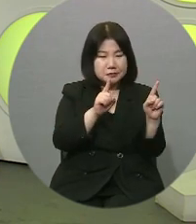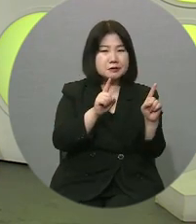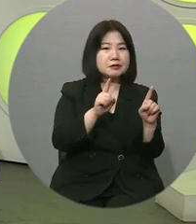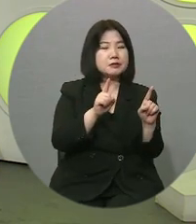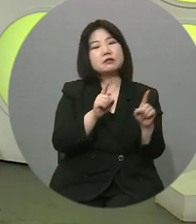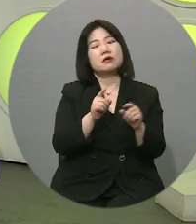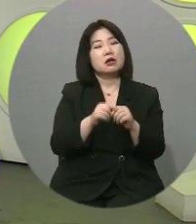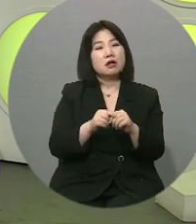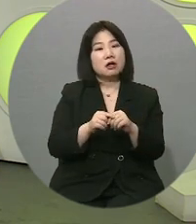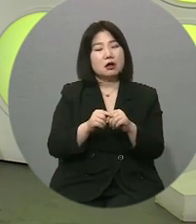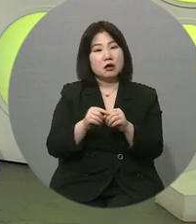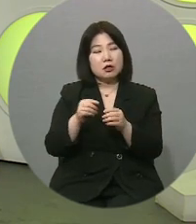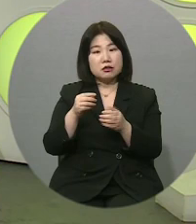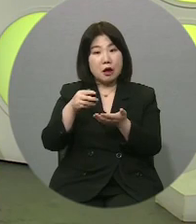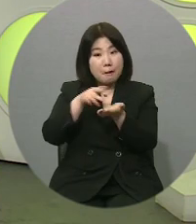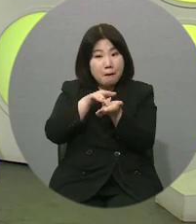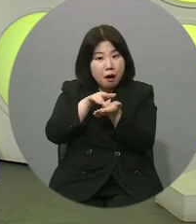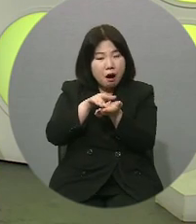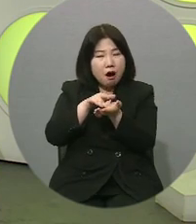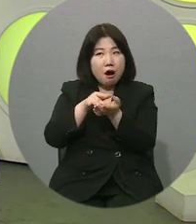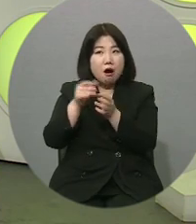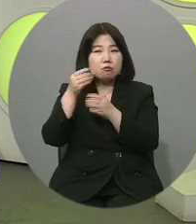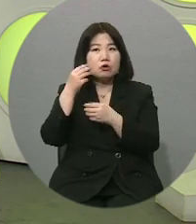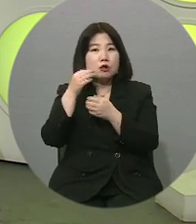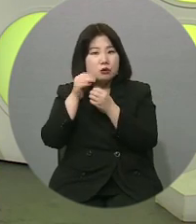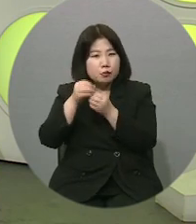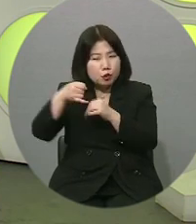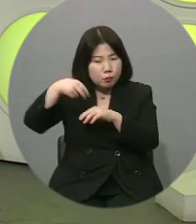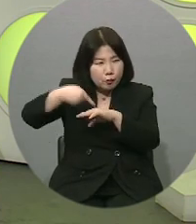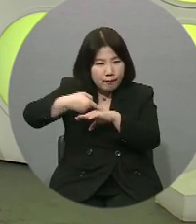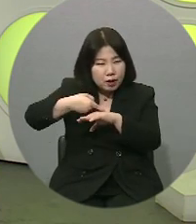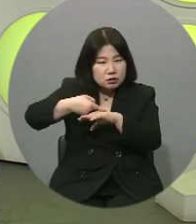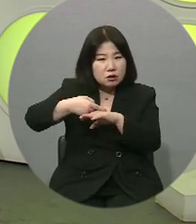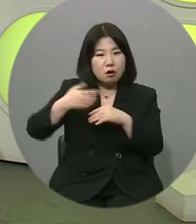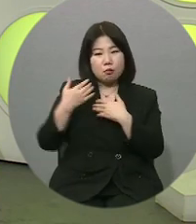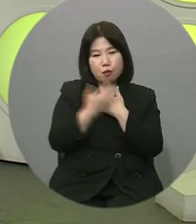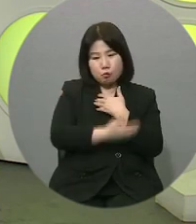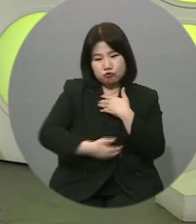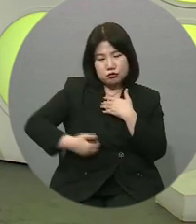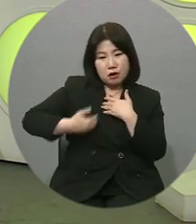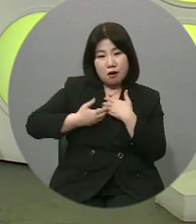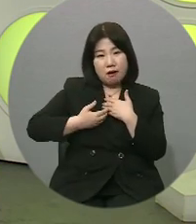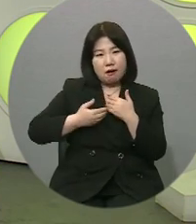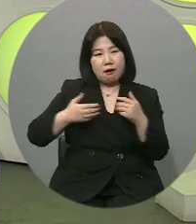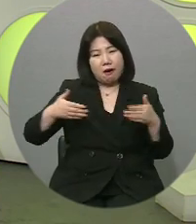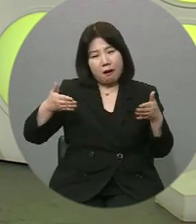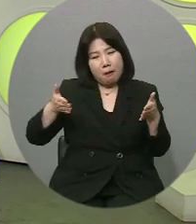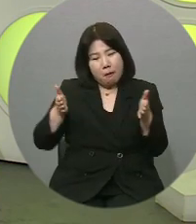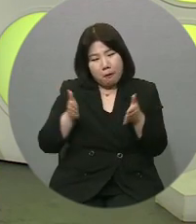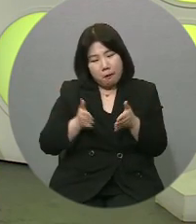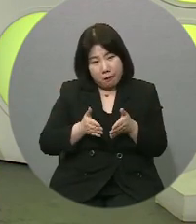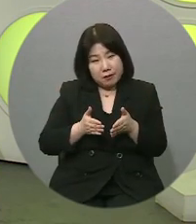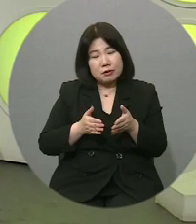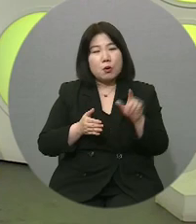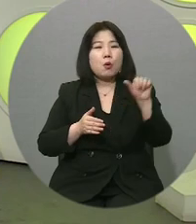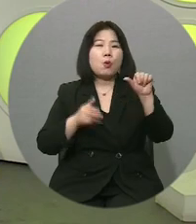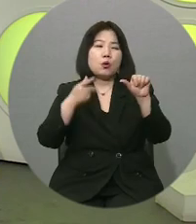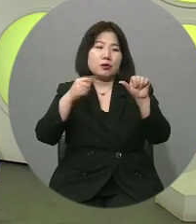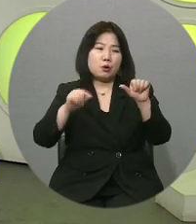의지하다 보니 도로 몸무게가요 5kg나 빠진 상태였고 아버지도